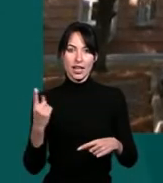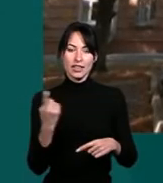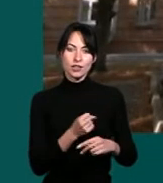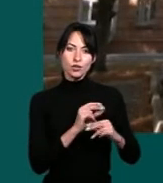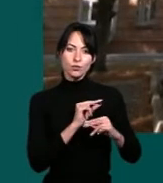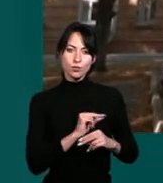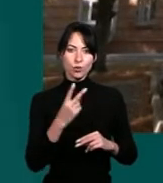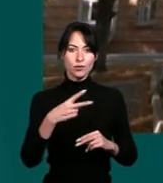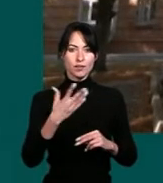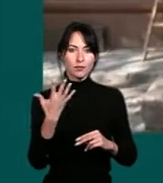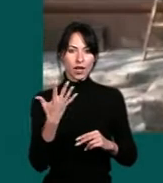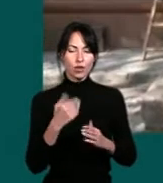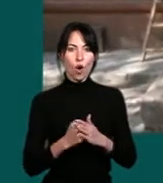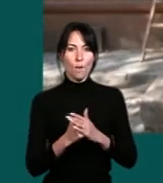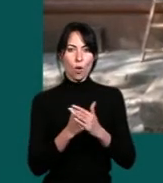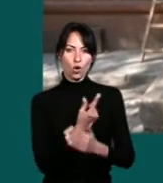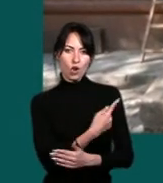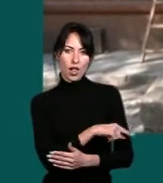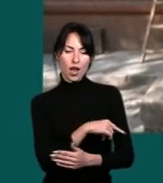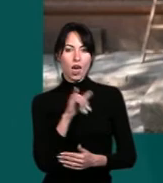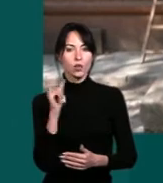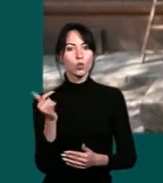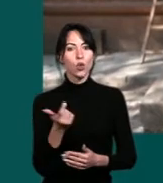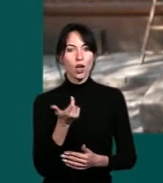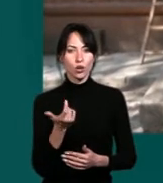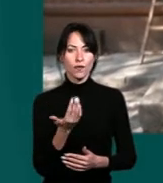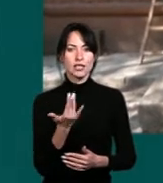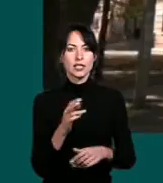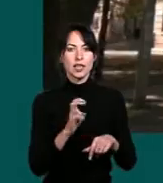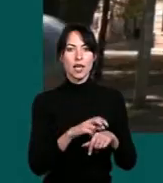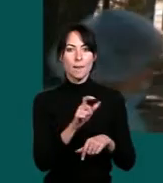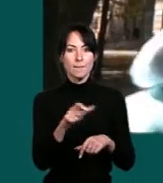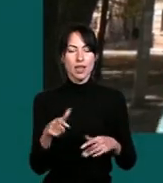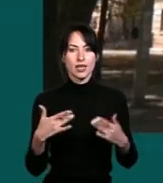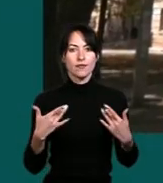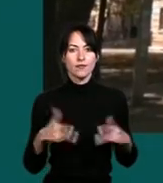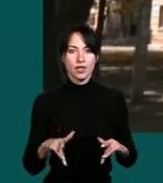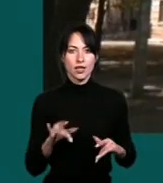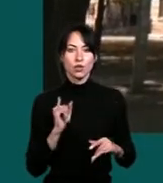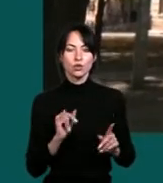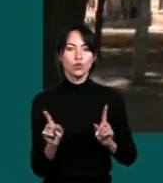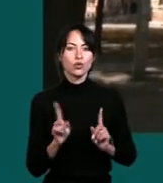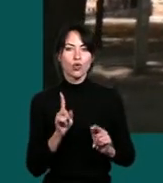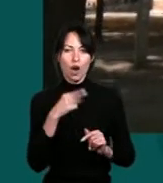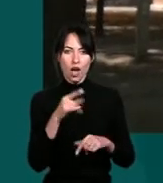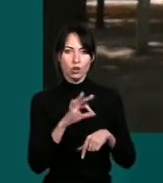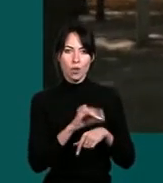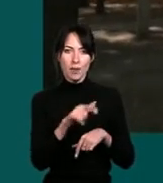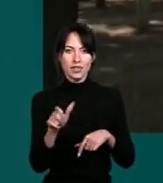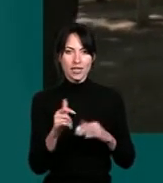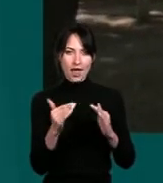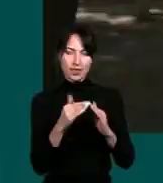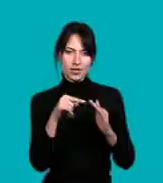Тиждень роботи 25-ї опорної лікарні у Харкові. Скільки медиків звільнилось та що кажуть пацієнти